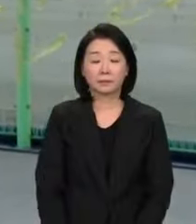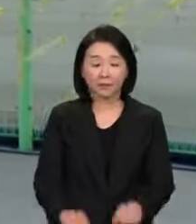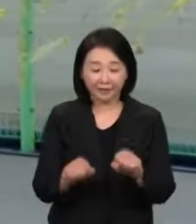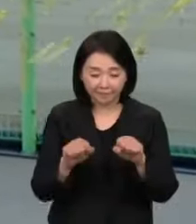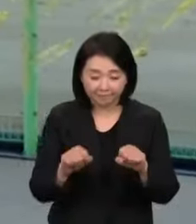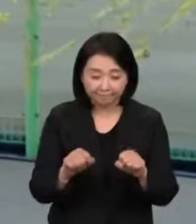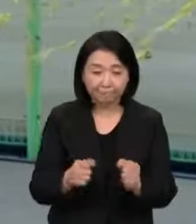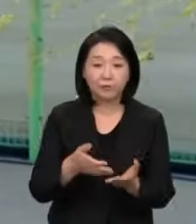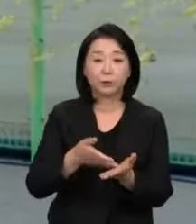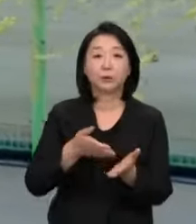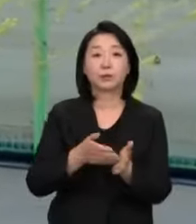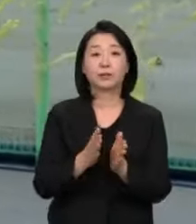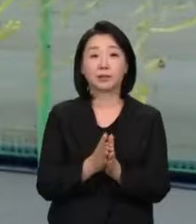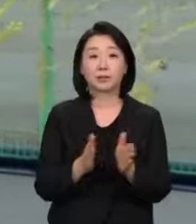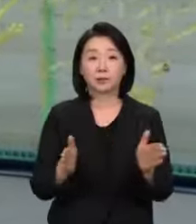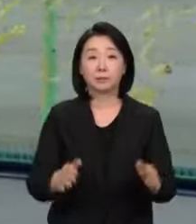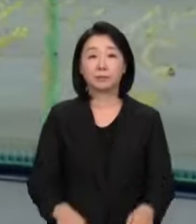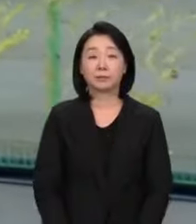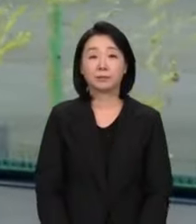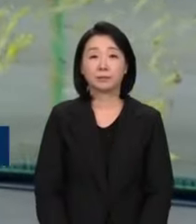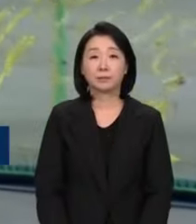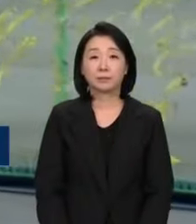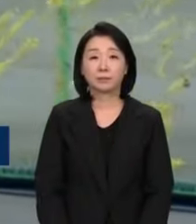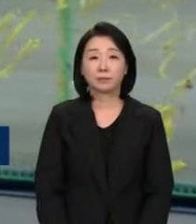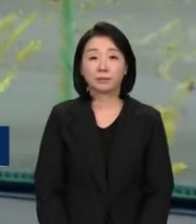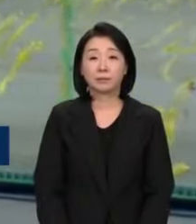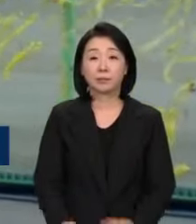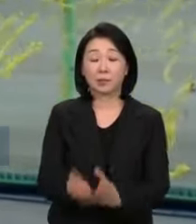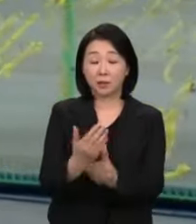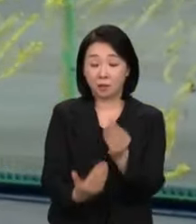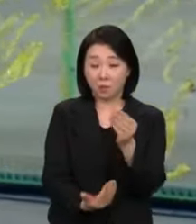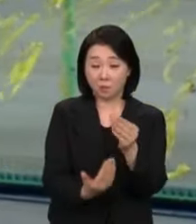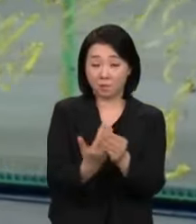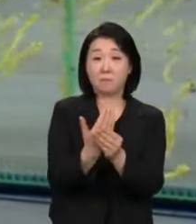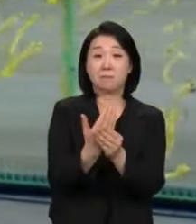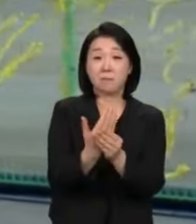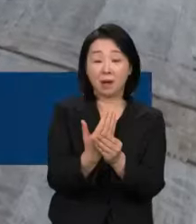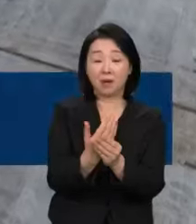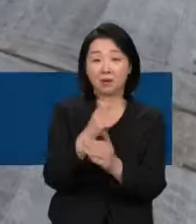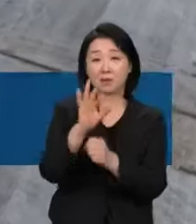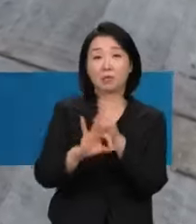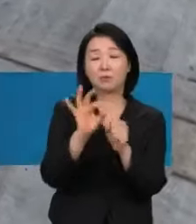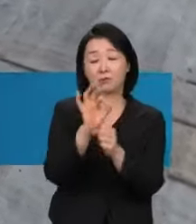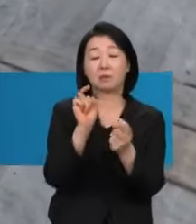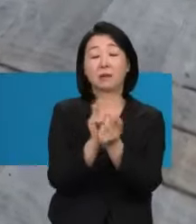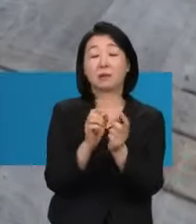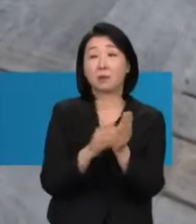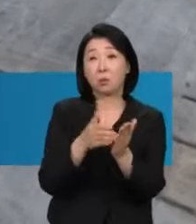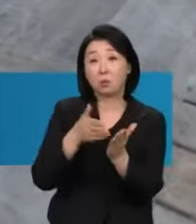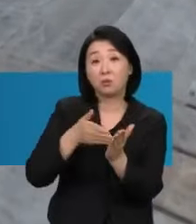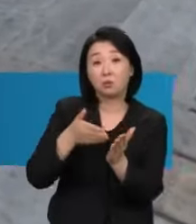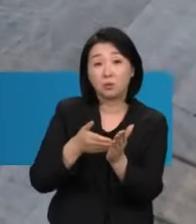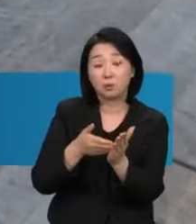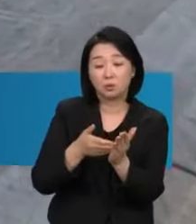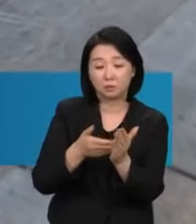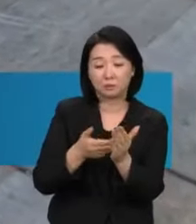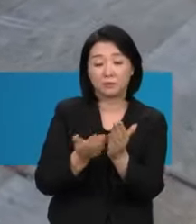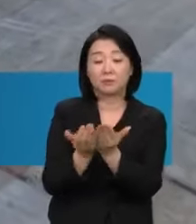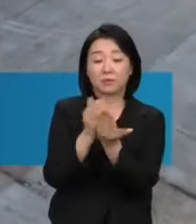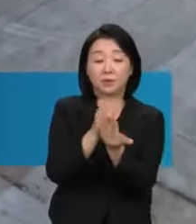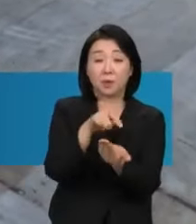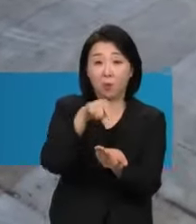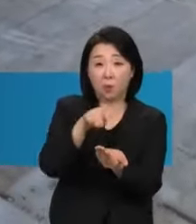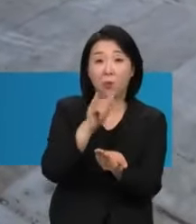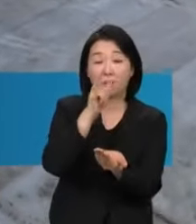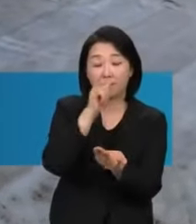시청자 여러분, JTBC 뉴스룸을 시작합니다. 세월호 참사 10주기를 맞아 오늘 뉴스룸은 세월호가 인양돼 있는 이곳